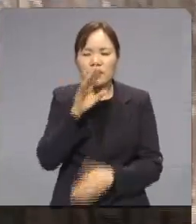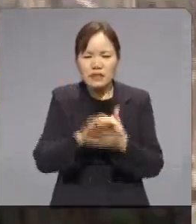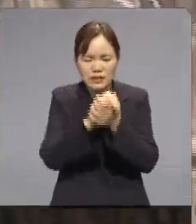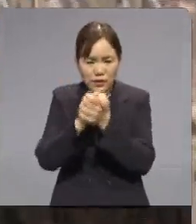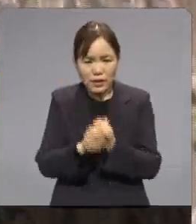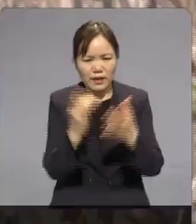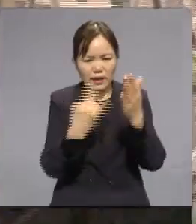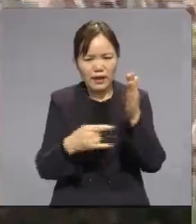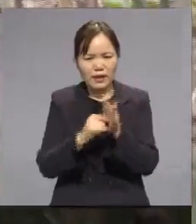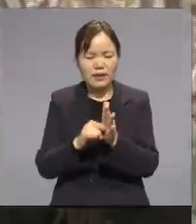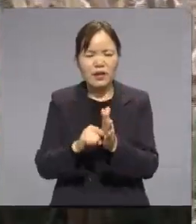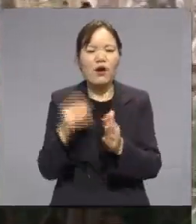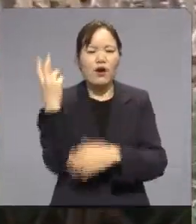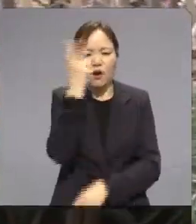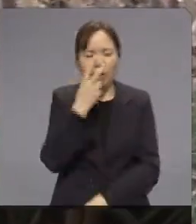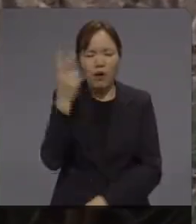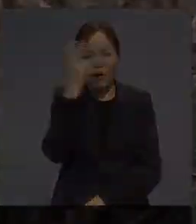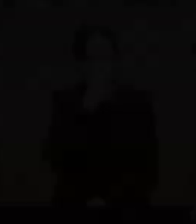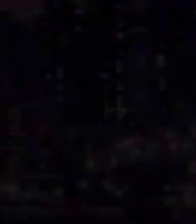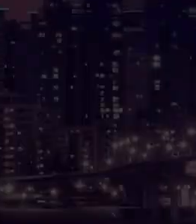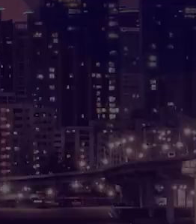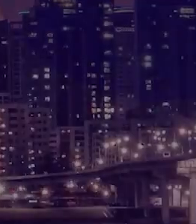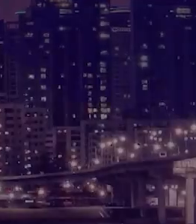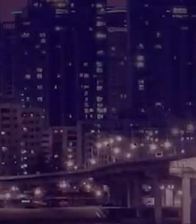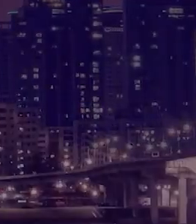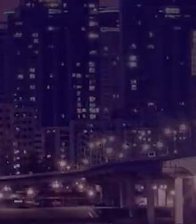보호조치를 권고한 바